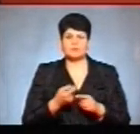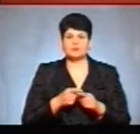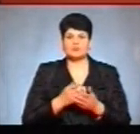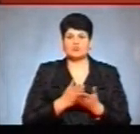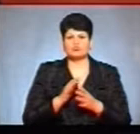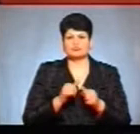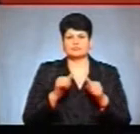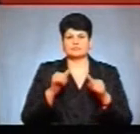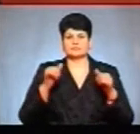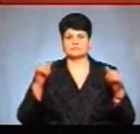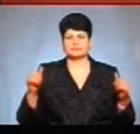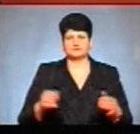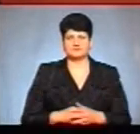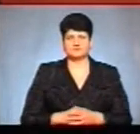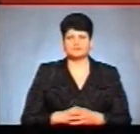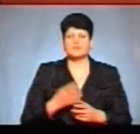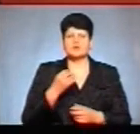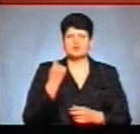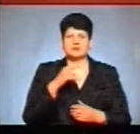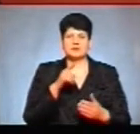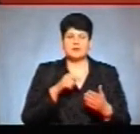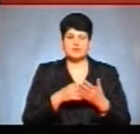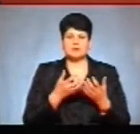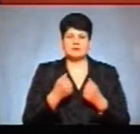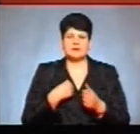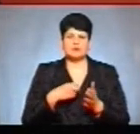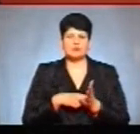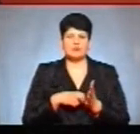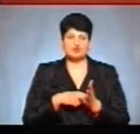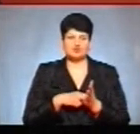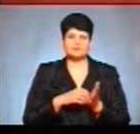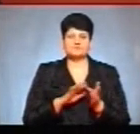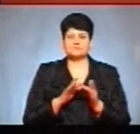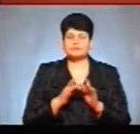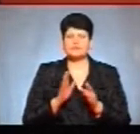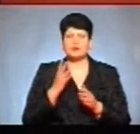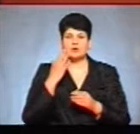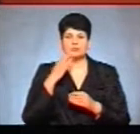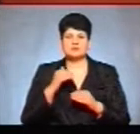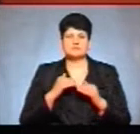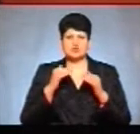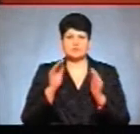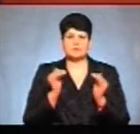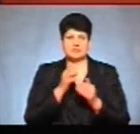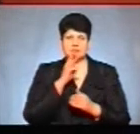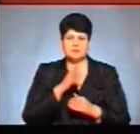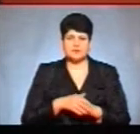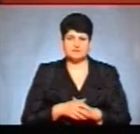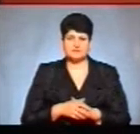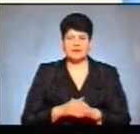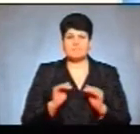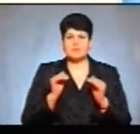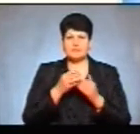послугу, буде збільшуватися. І ще одне запитання, яке ми отримали на нашу пошту. Коли відбудеться зростання мінімальних зарплат? Ну, за